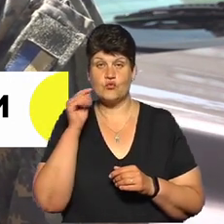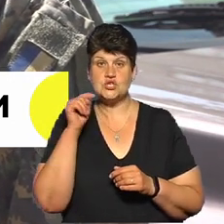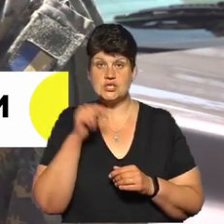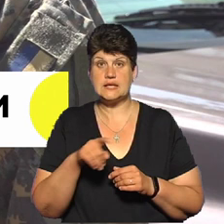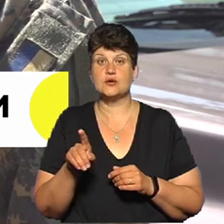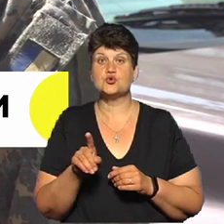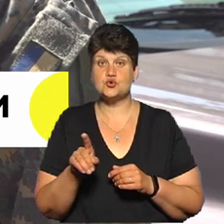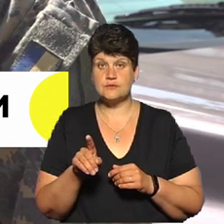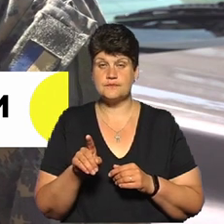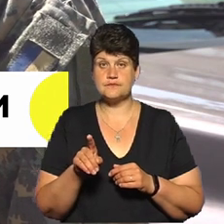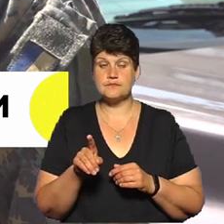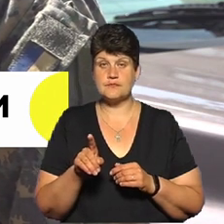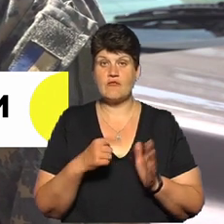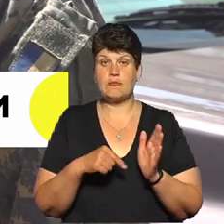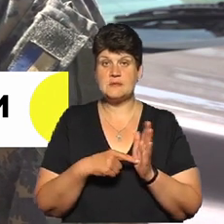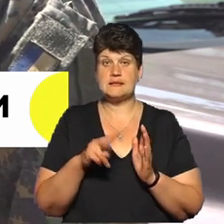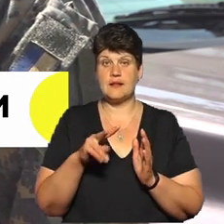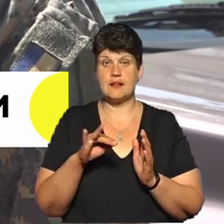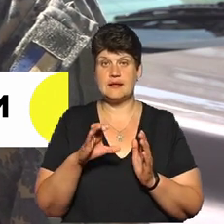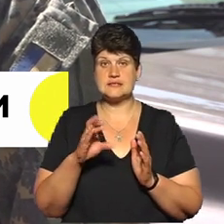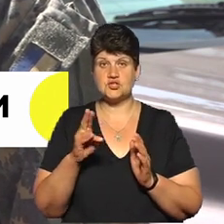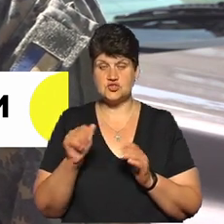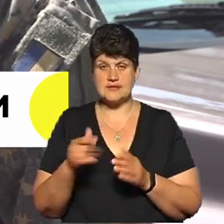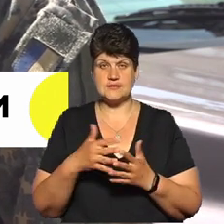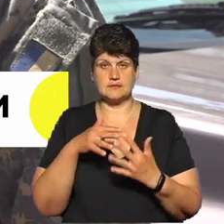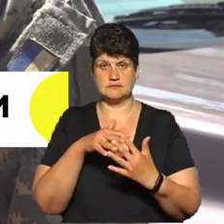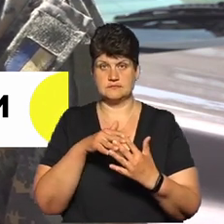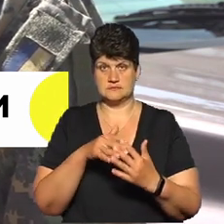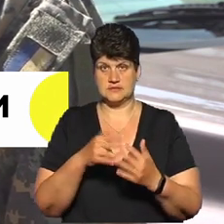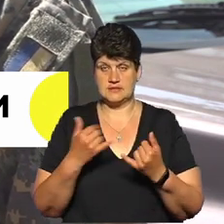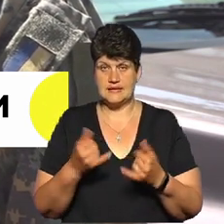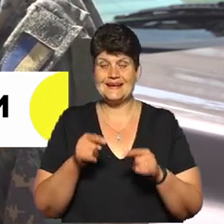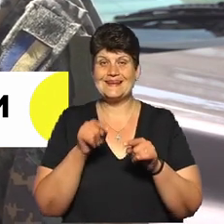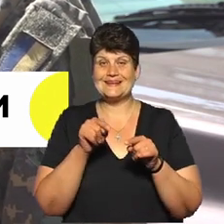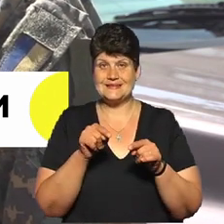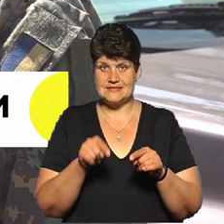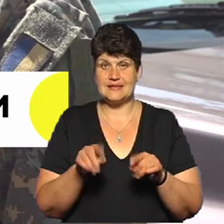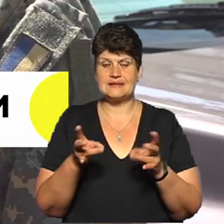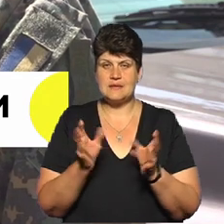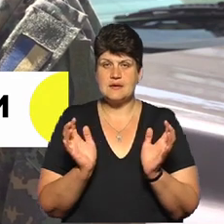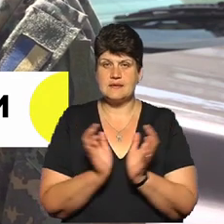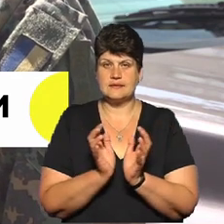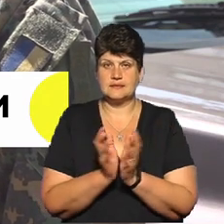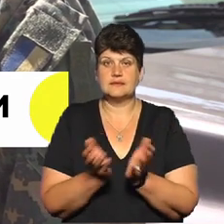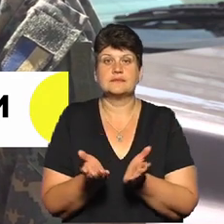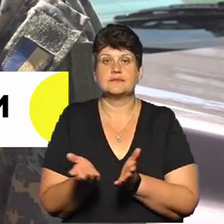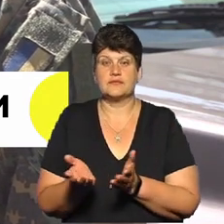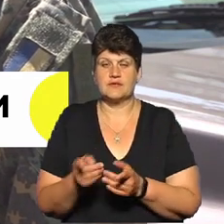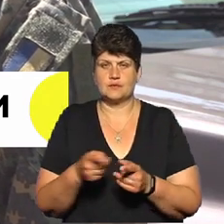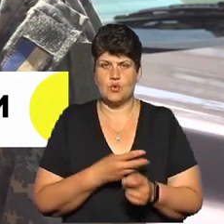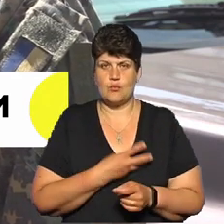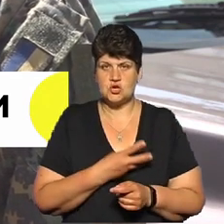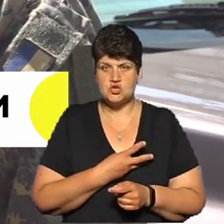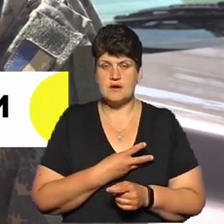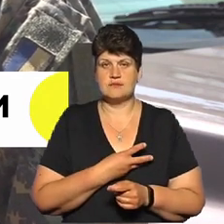в місті Лисичанську проходять бойові дії і що ці реліквії треба було зберегти, то він побажав, щоб